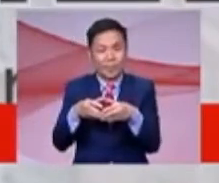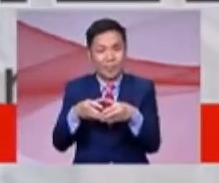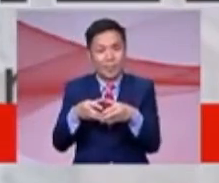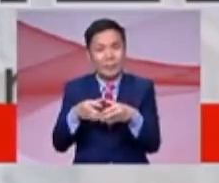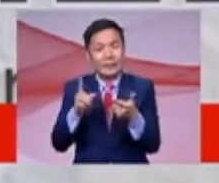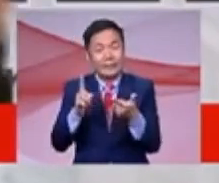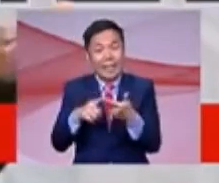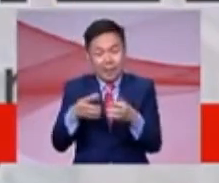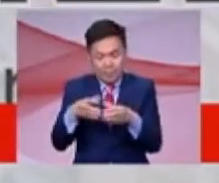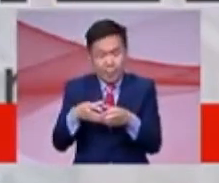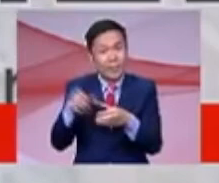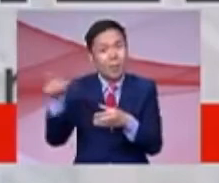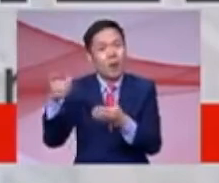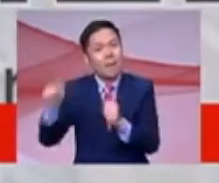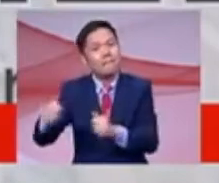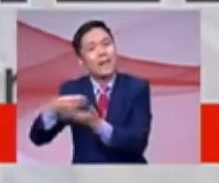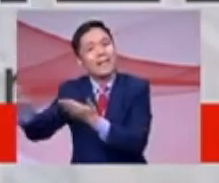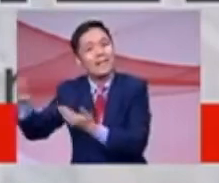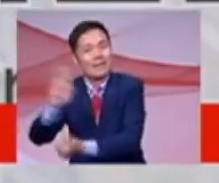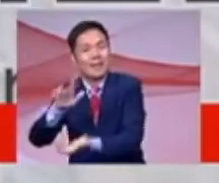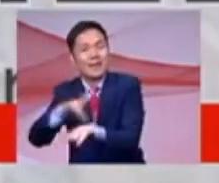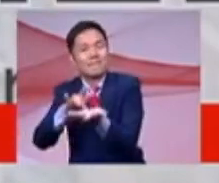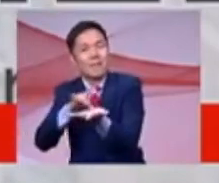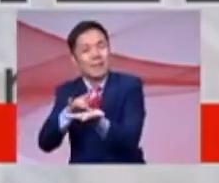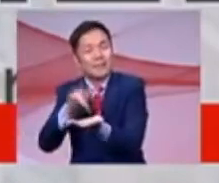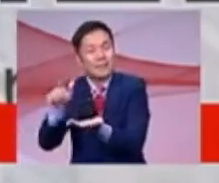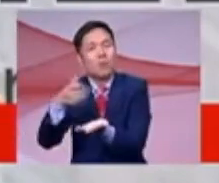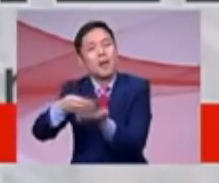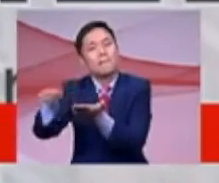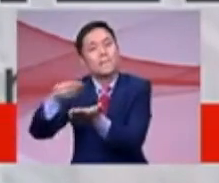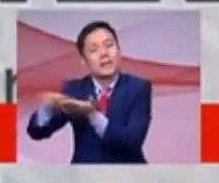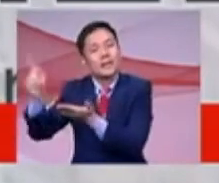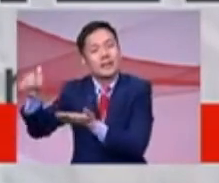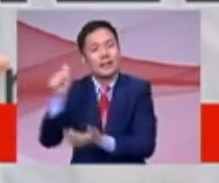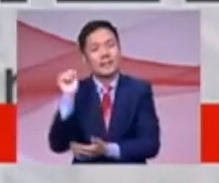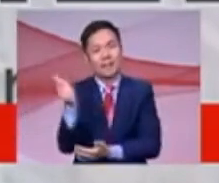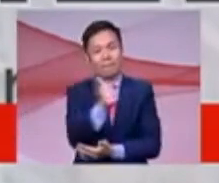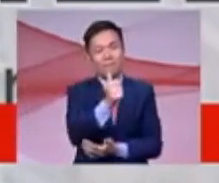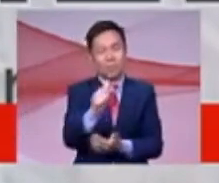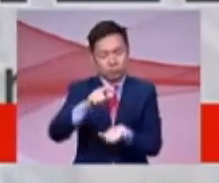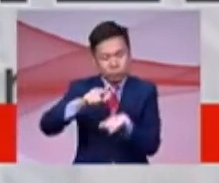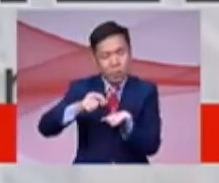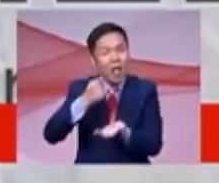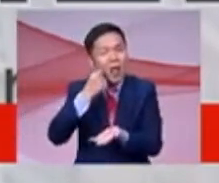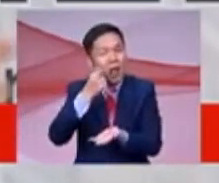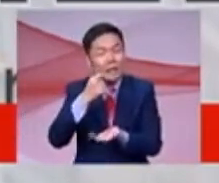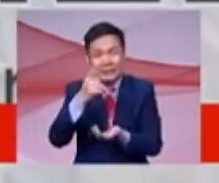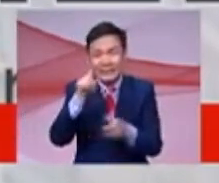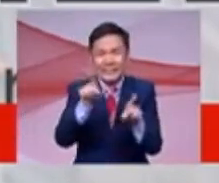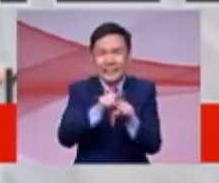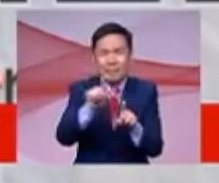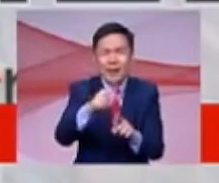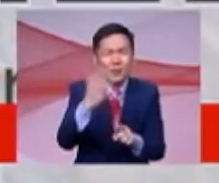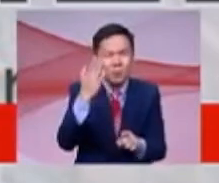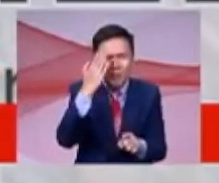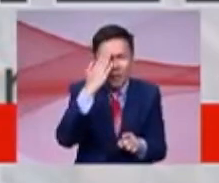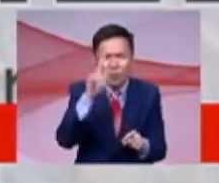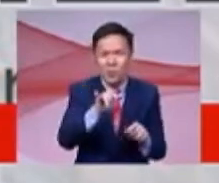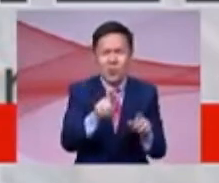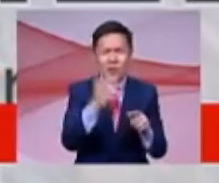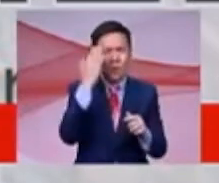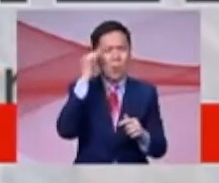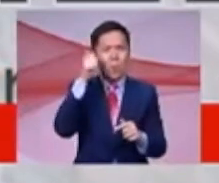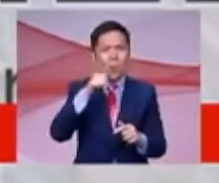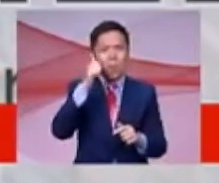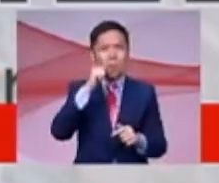dapatkan test kit ni di farmasi dan sebagainya. Kita boleh beli dalam di farmasi, dan macam urine pregnancy test beli sendiri yang buat sendiri.